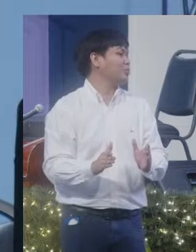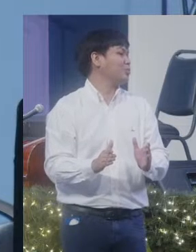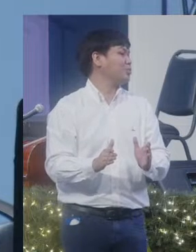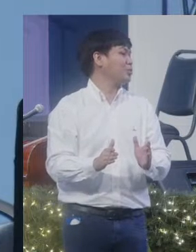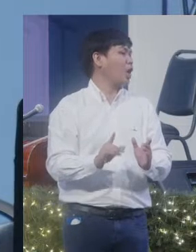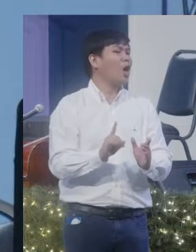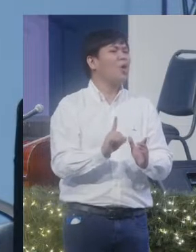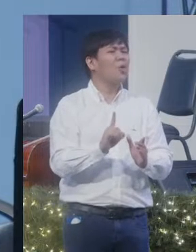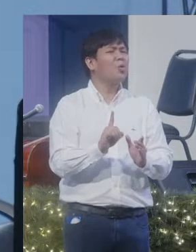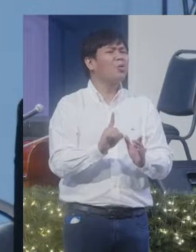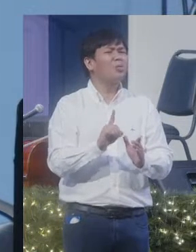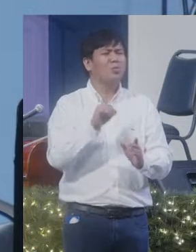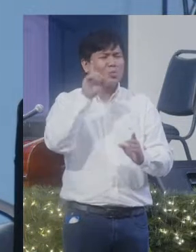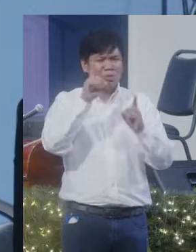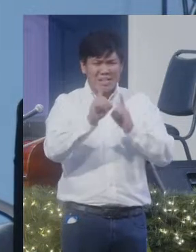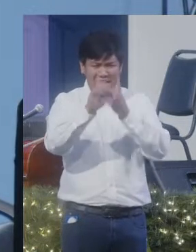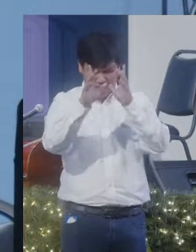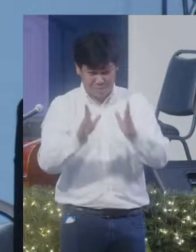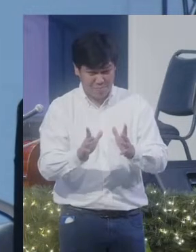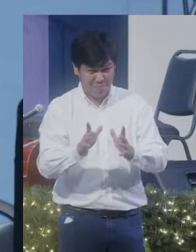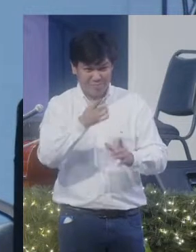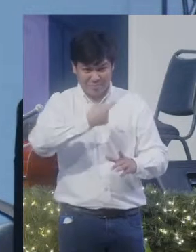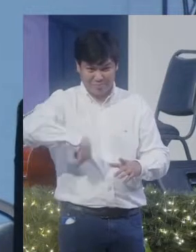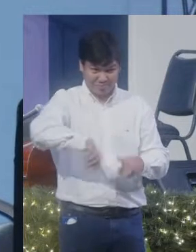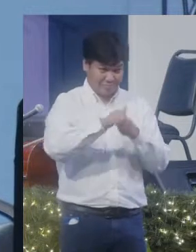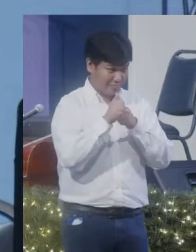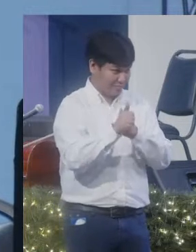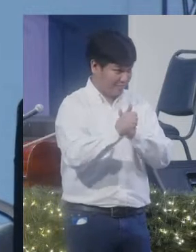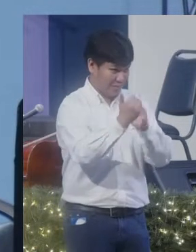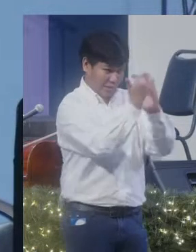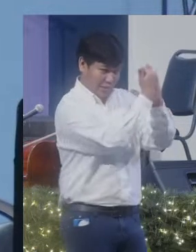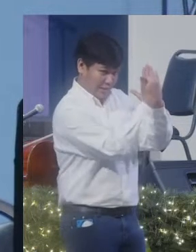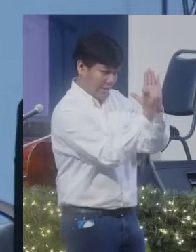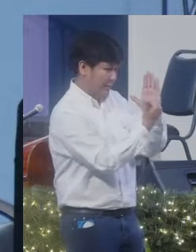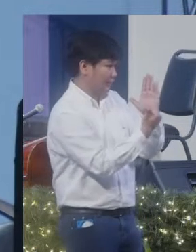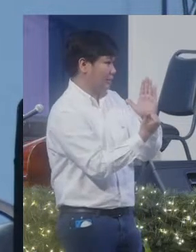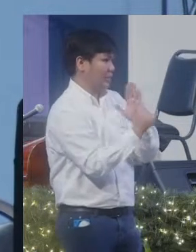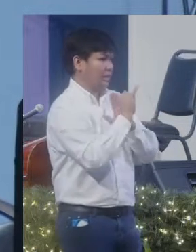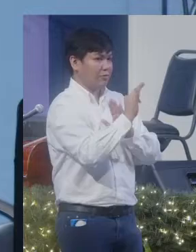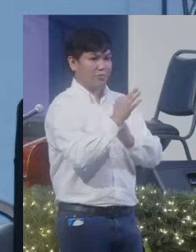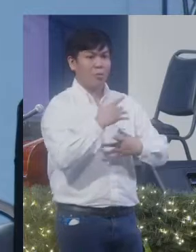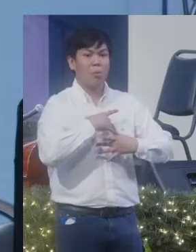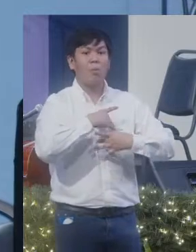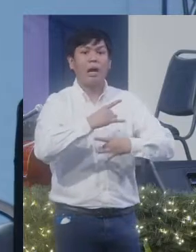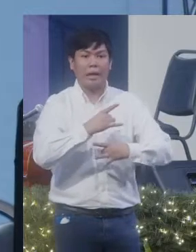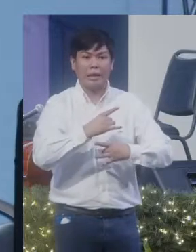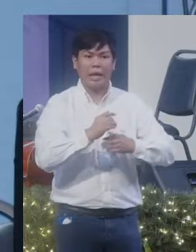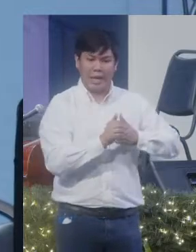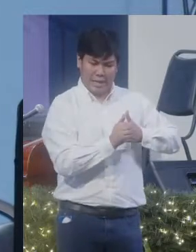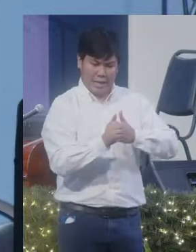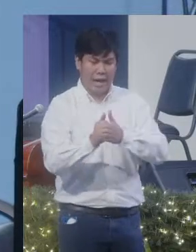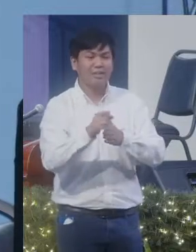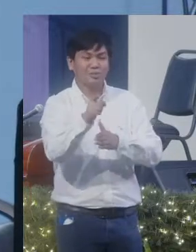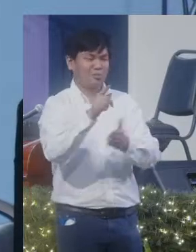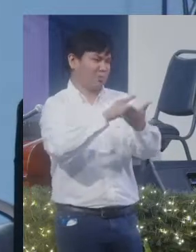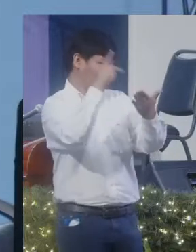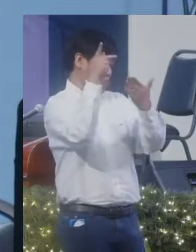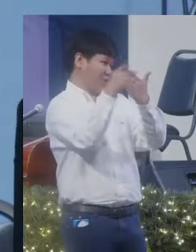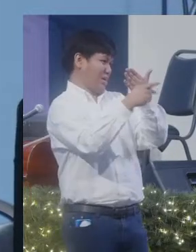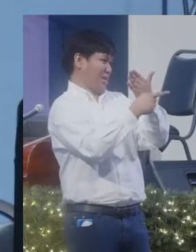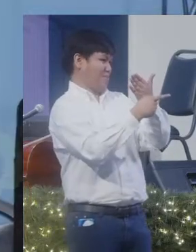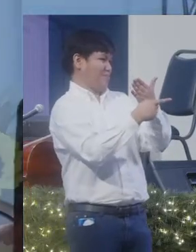na maaari nyo pong sundan. So sa ating pag-aaral po, kayo po ay merong guide o may gabay.